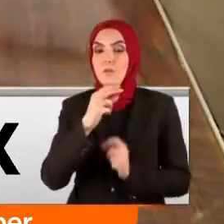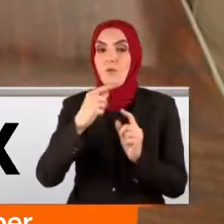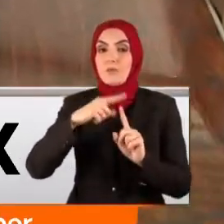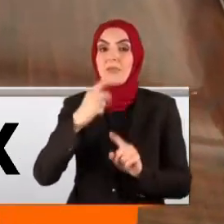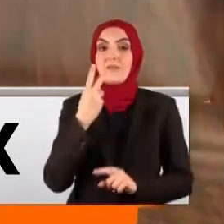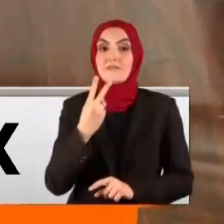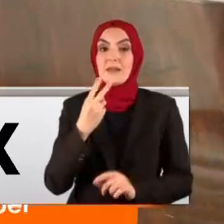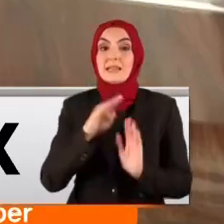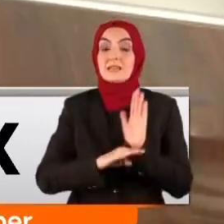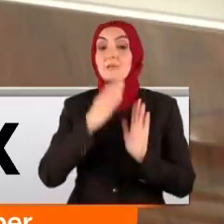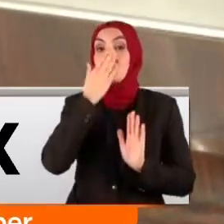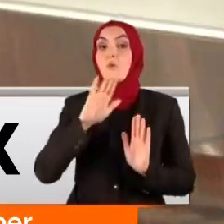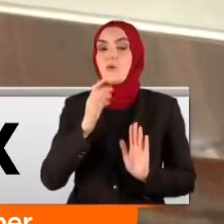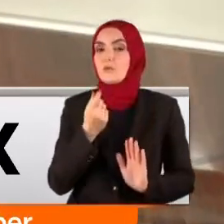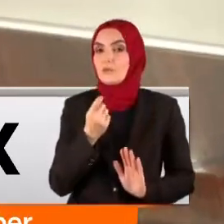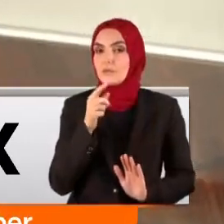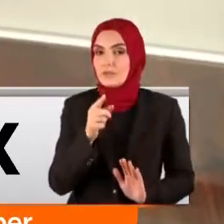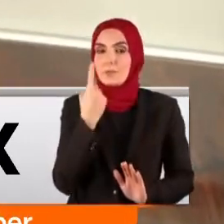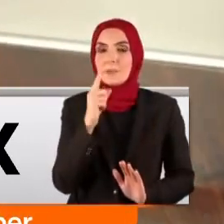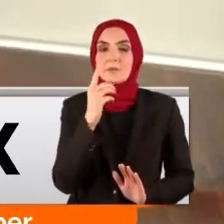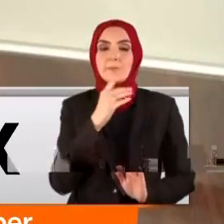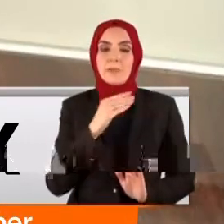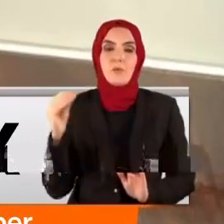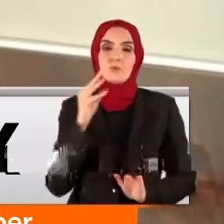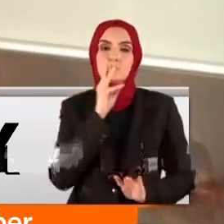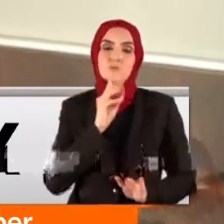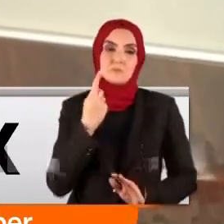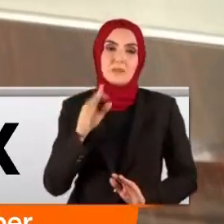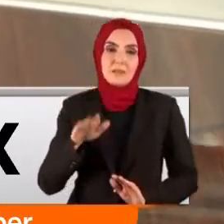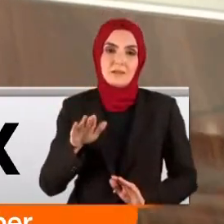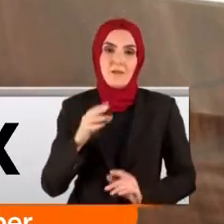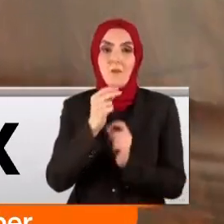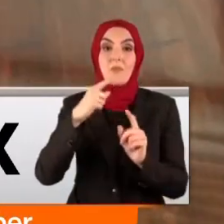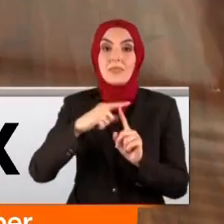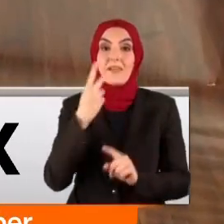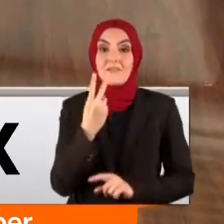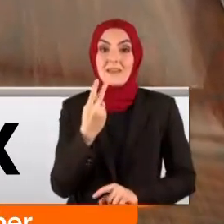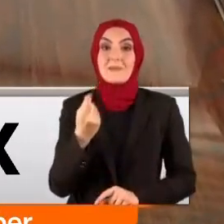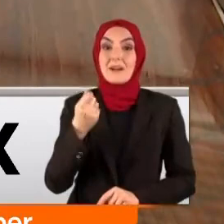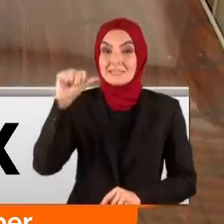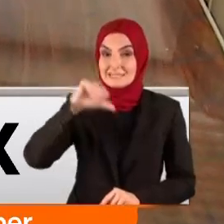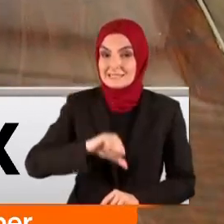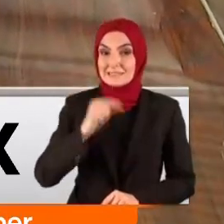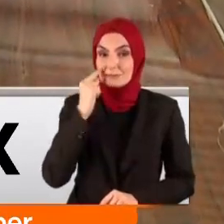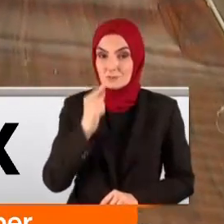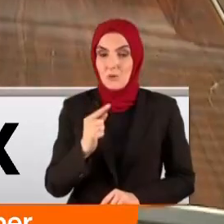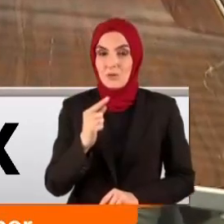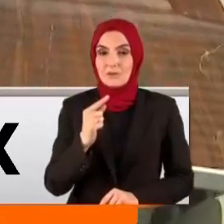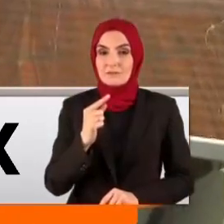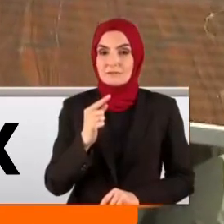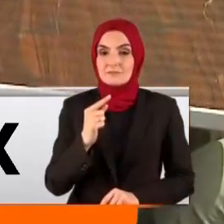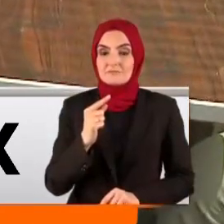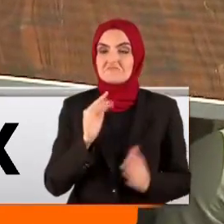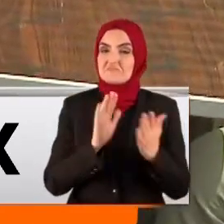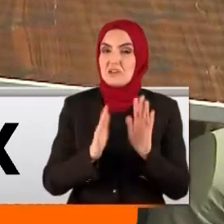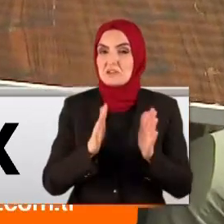indirimsiz fiyatı yaklaşık 1 milyon 300 bin lira. Ama ÖTV indirimiyle birlikte bu karavanın fiyatı